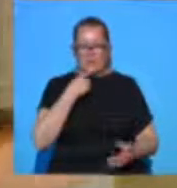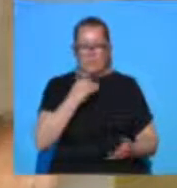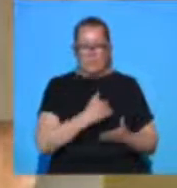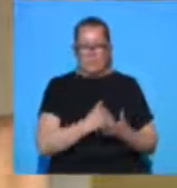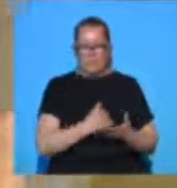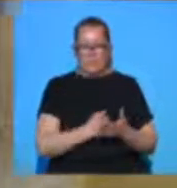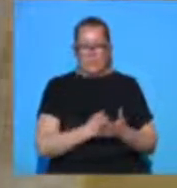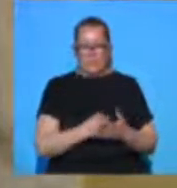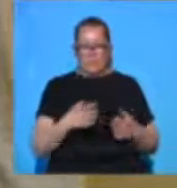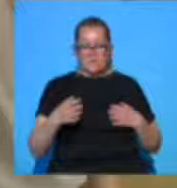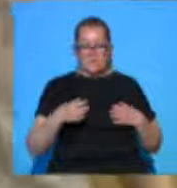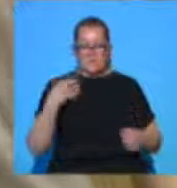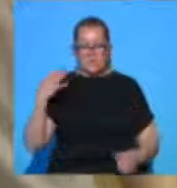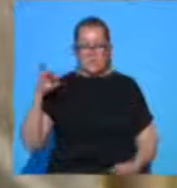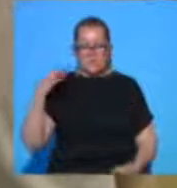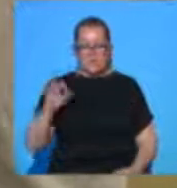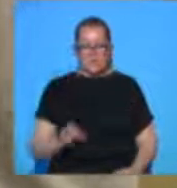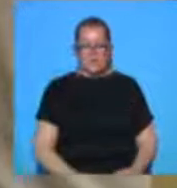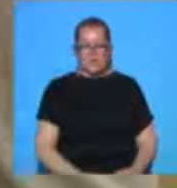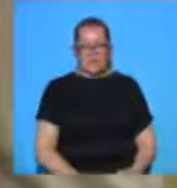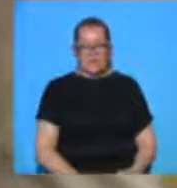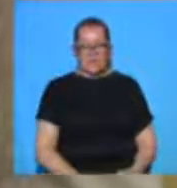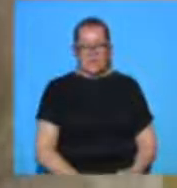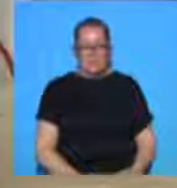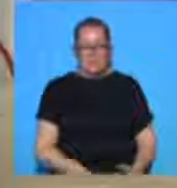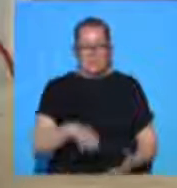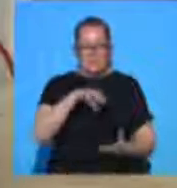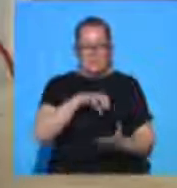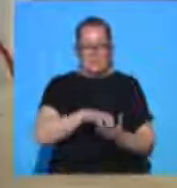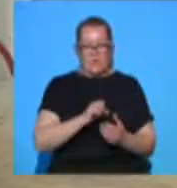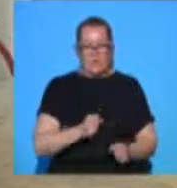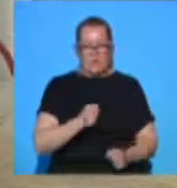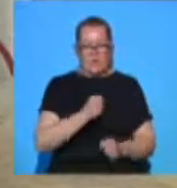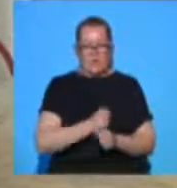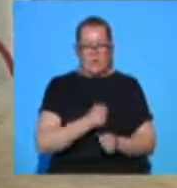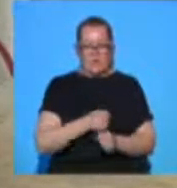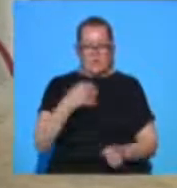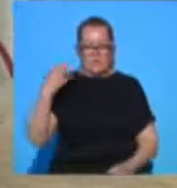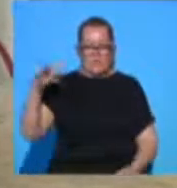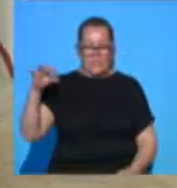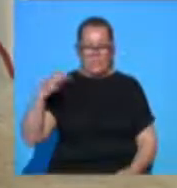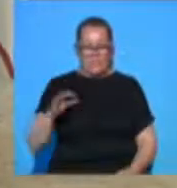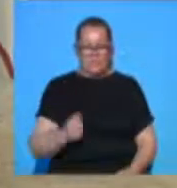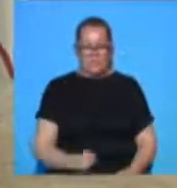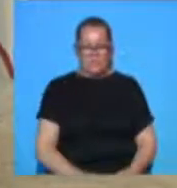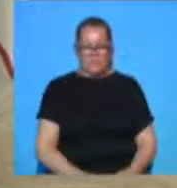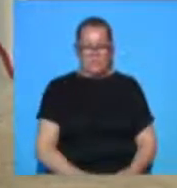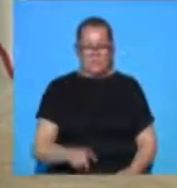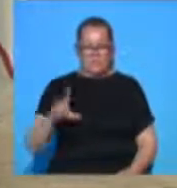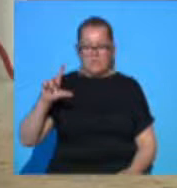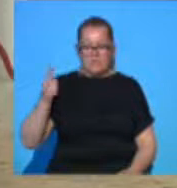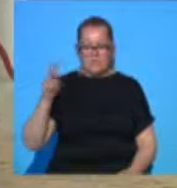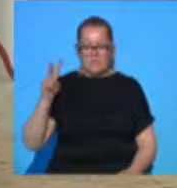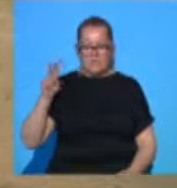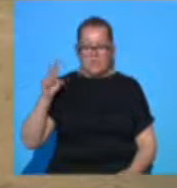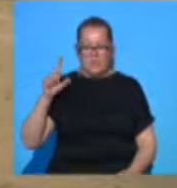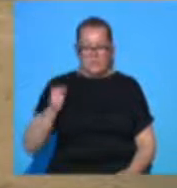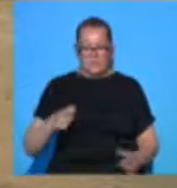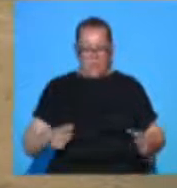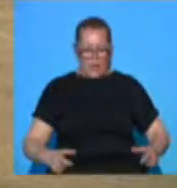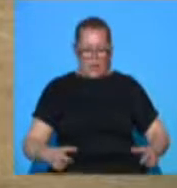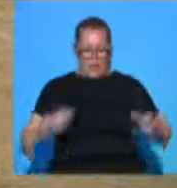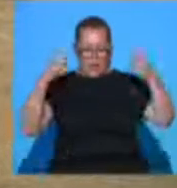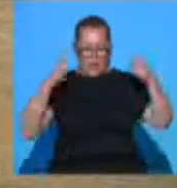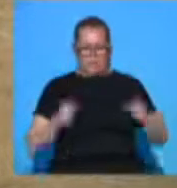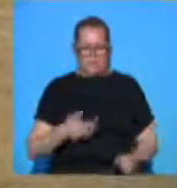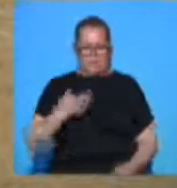un spectacol special în regia lui Lazo Bociardi într-un spațiu care a fost amenajat special pentru această ocazie, la Valletta Towers, o hală construită